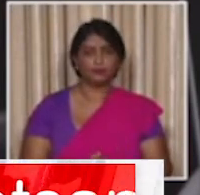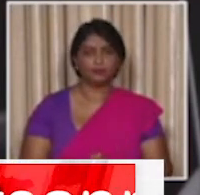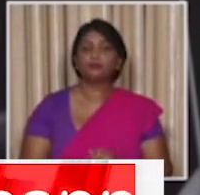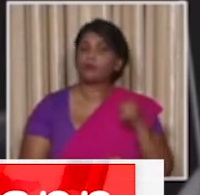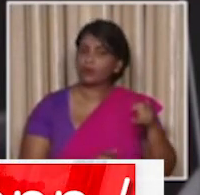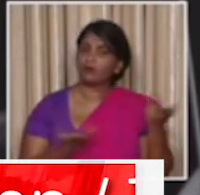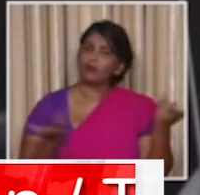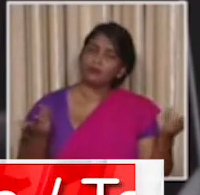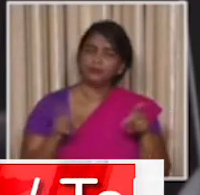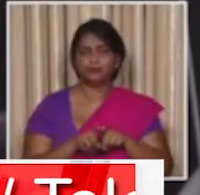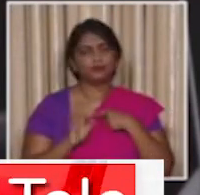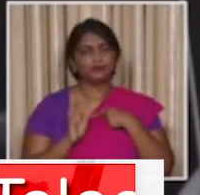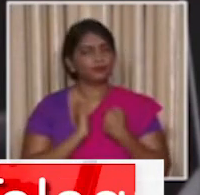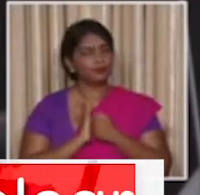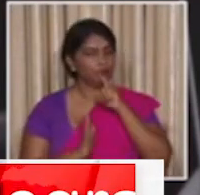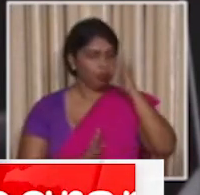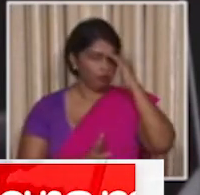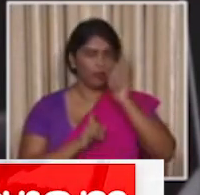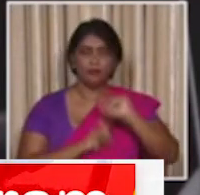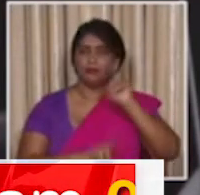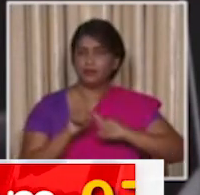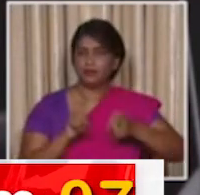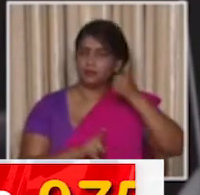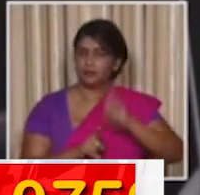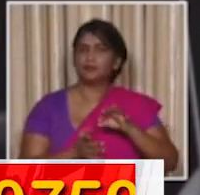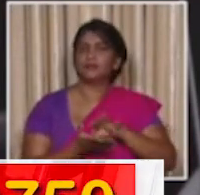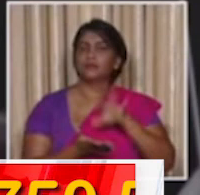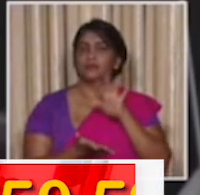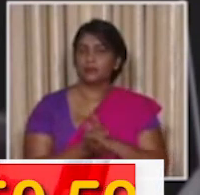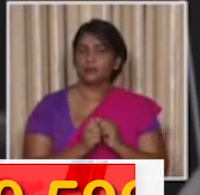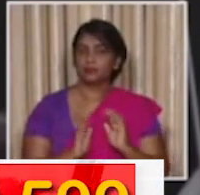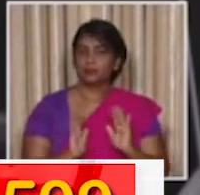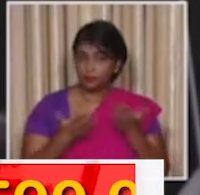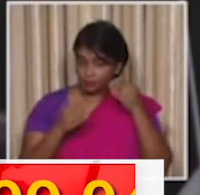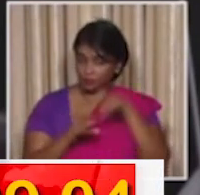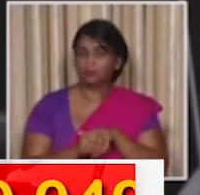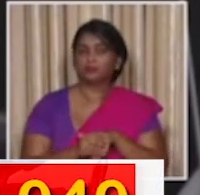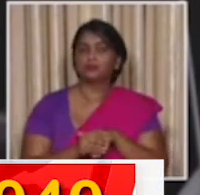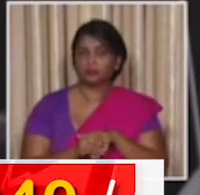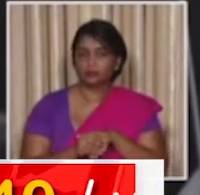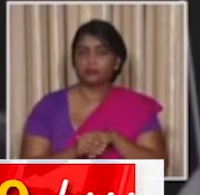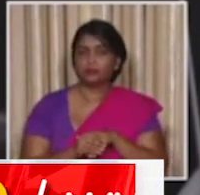ඉතින් එහෙනම් ගරු කථානායකතුමනි, පාර්ලිමේන්තුවේ නියෝගයක් ක්‍රියාත්මක කිරීම තුළින්